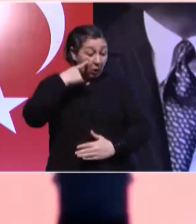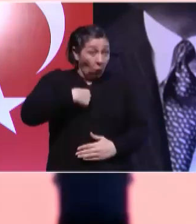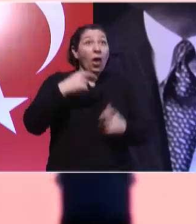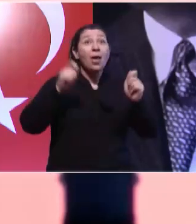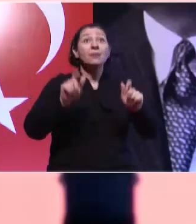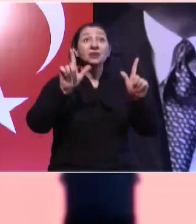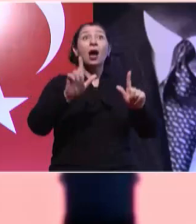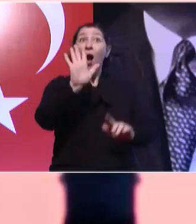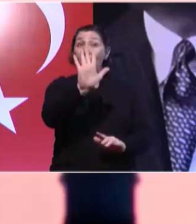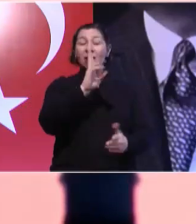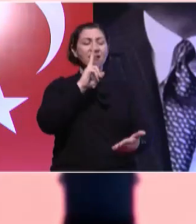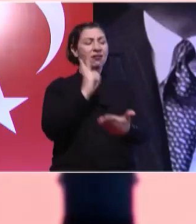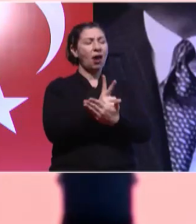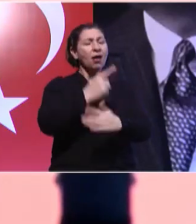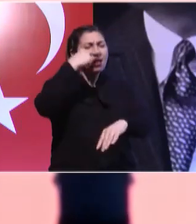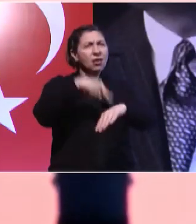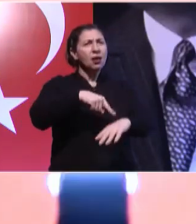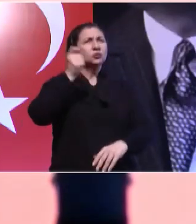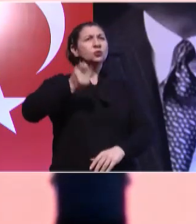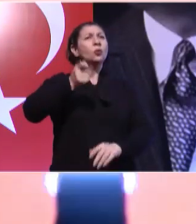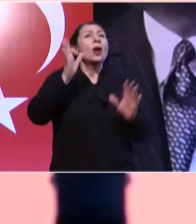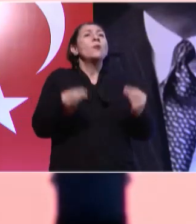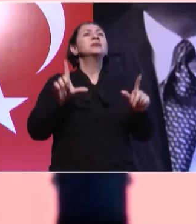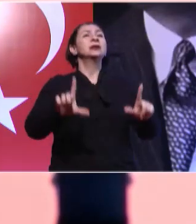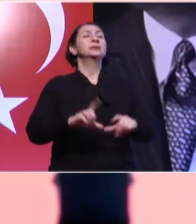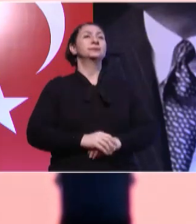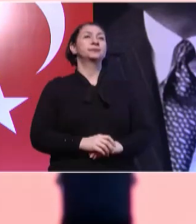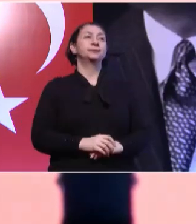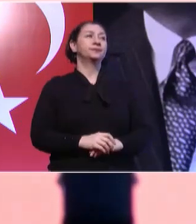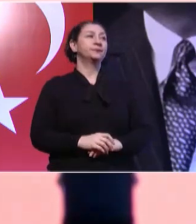ama kararlılıkla ve inançla yapacağız bütün bunları.